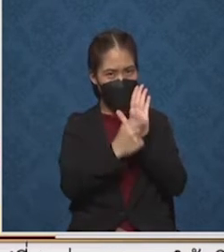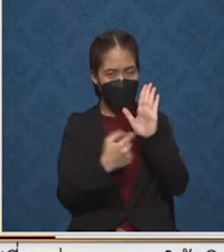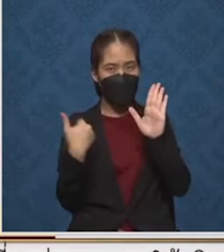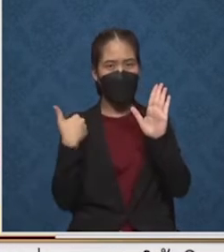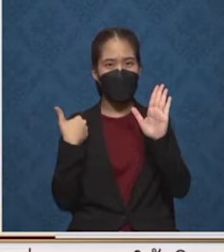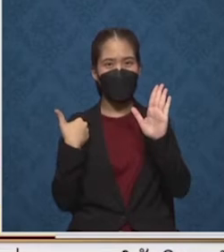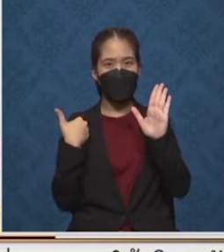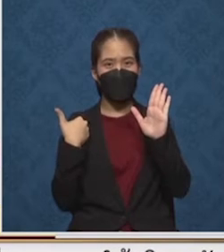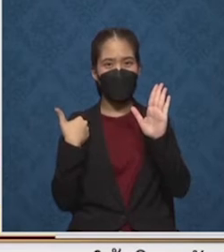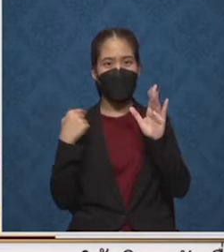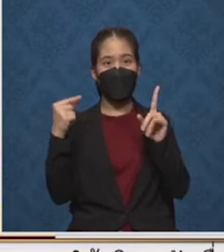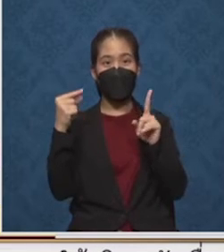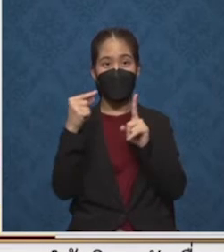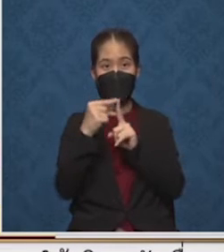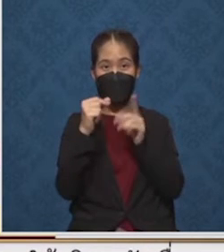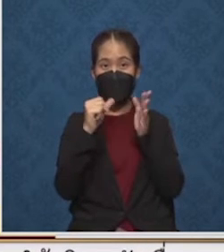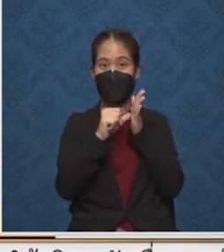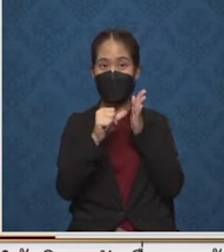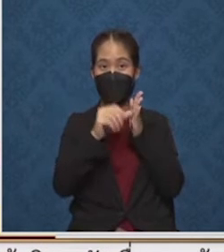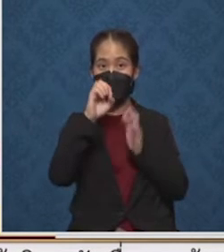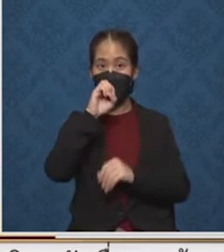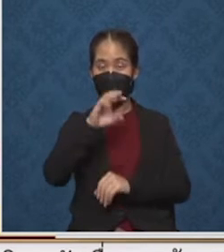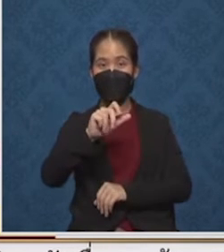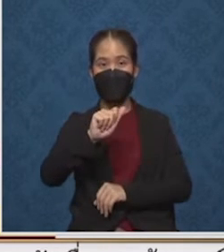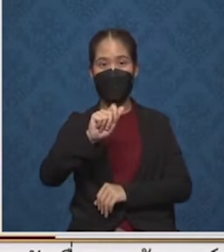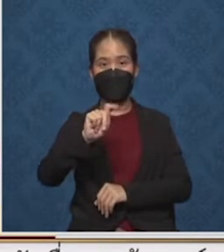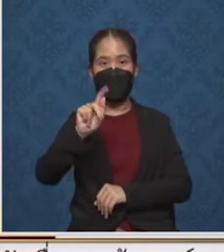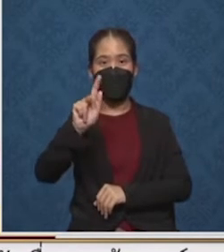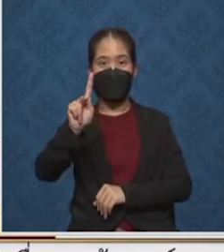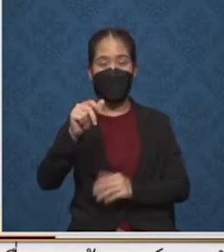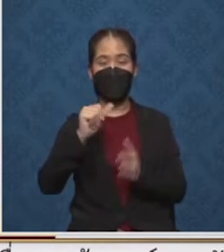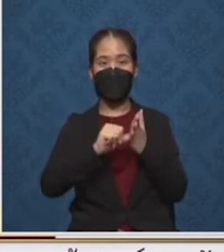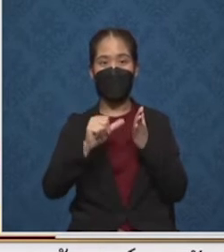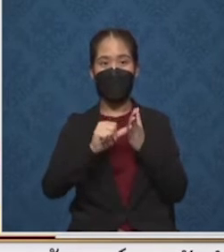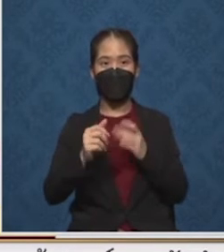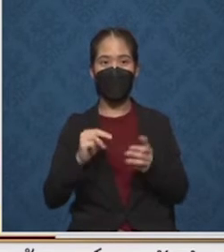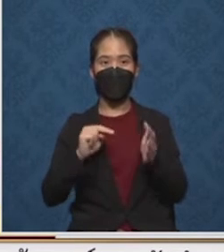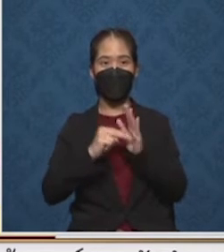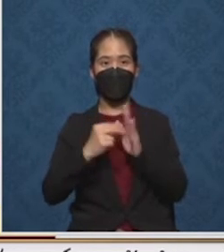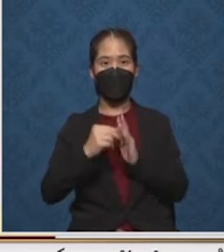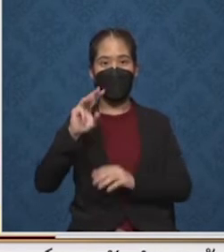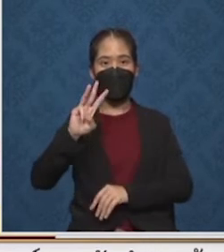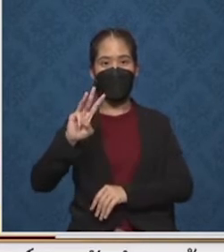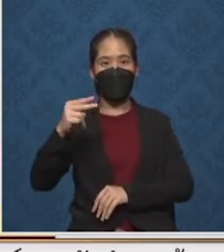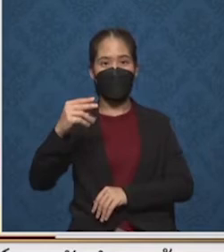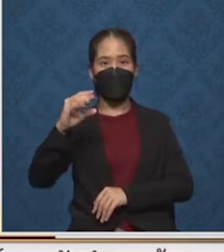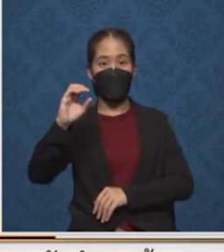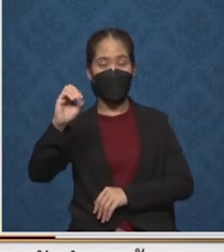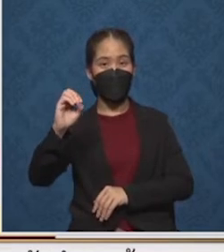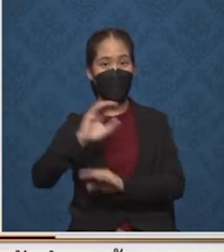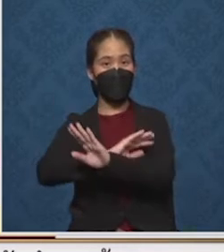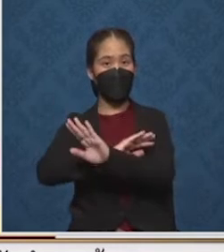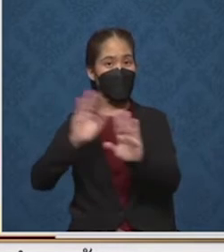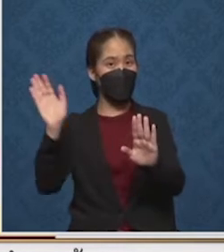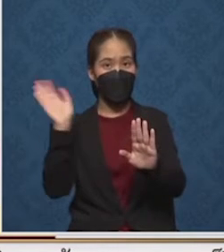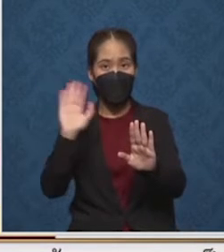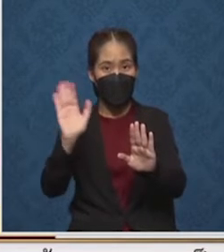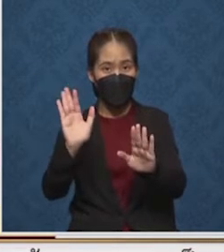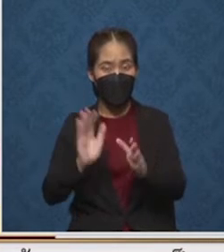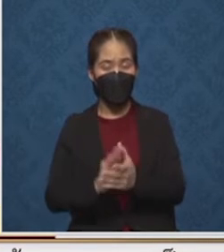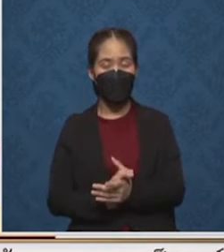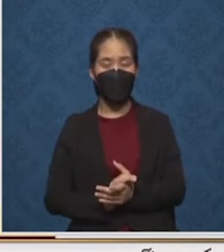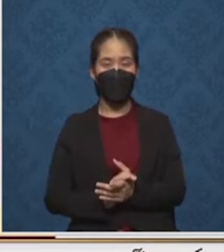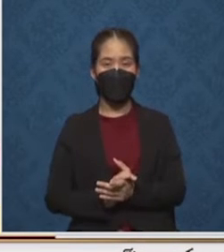แก้ไขข้อสำคัญในลูกดีชั่วตัว tay-kใหม่นะครับเป็นไม่ต้องผ่านการรับรององค์การอนามัยโลกและ